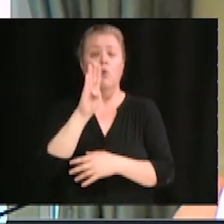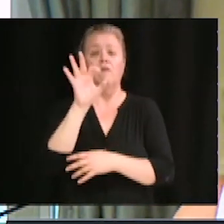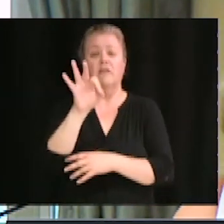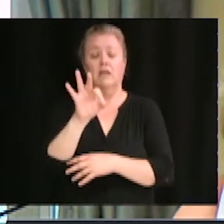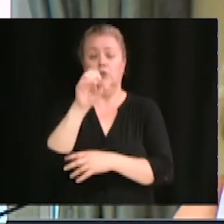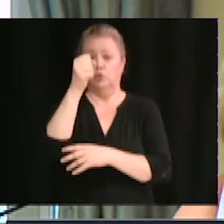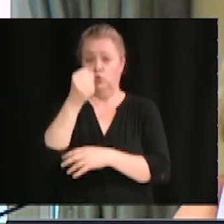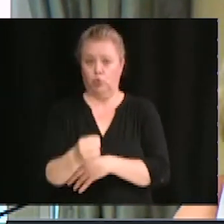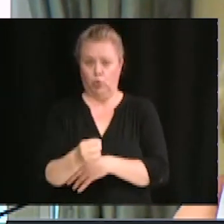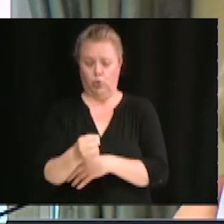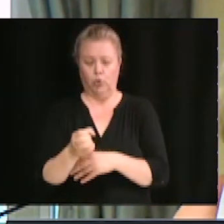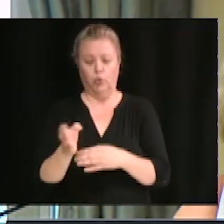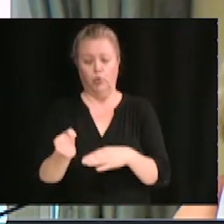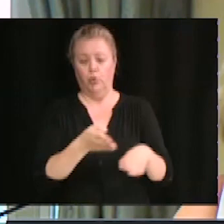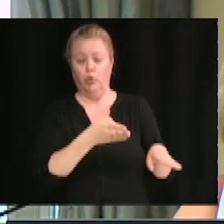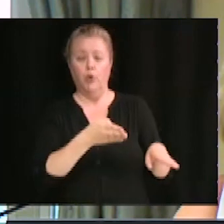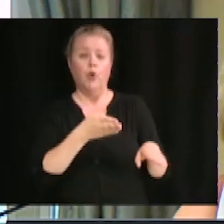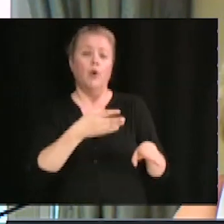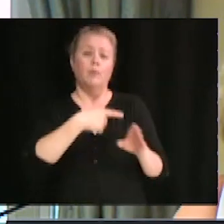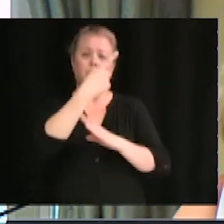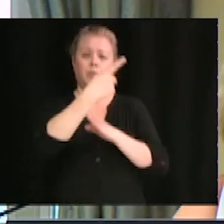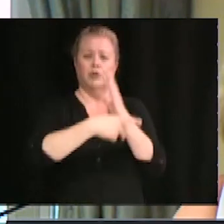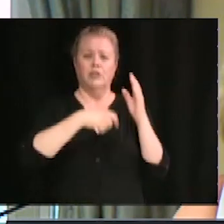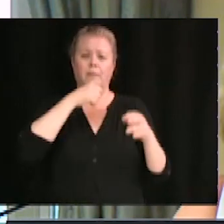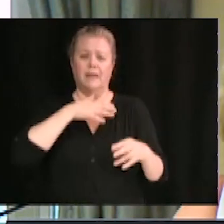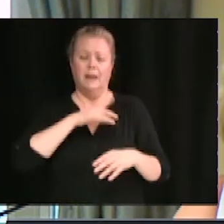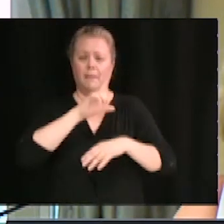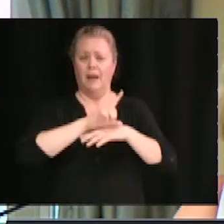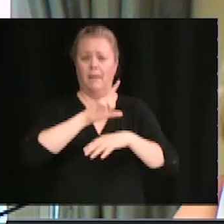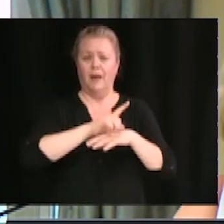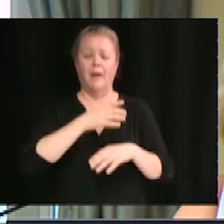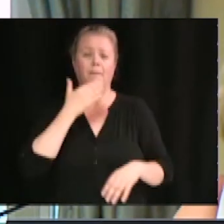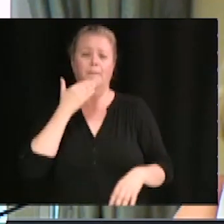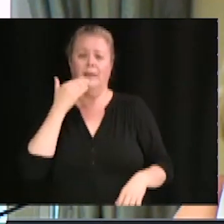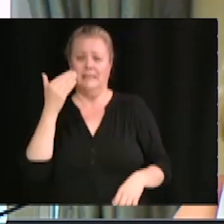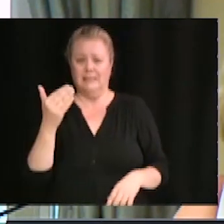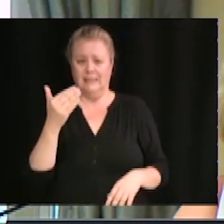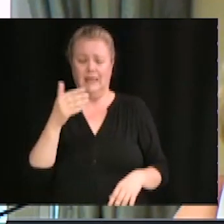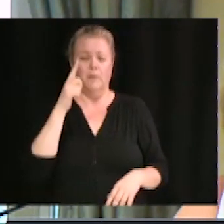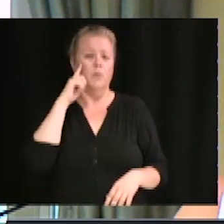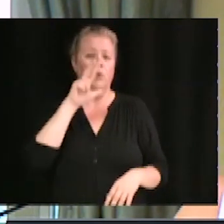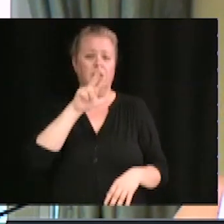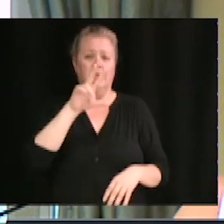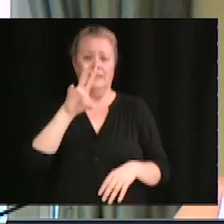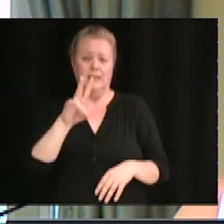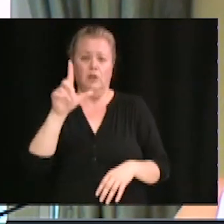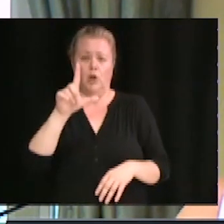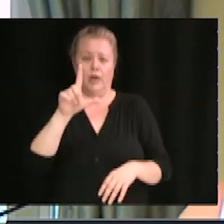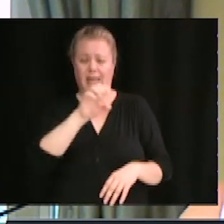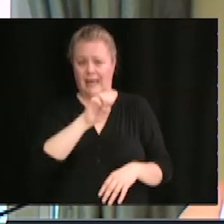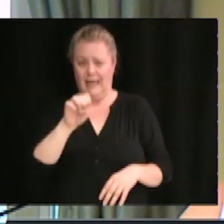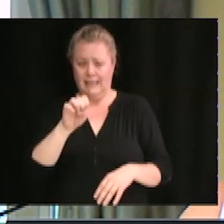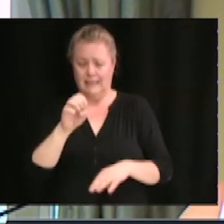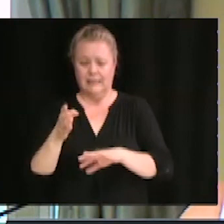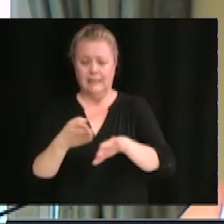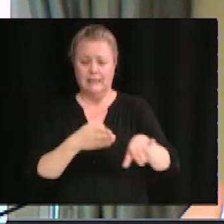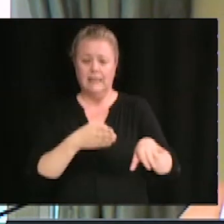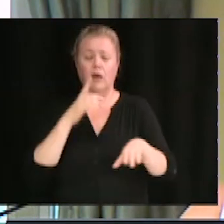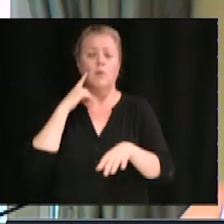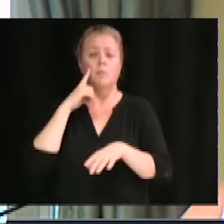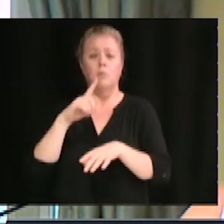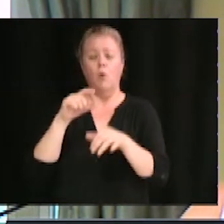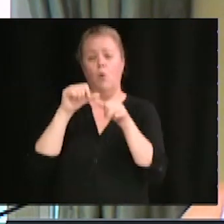Mme Lambert et Mercier pour le 37 Laurier-Est. Pour l'immeuble du 35 à 35 rue